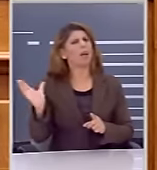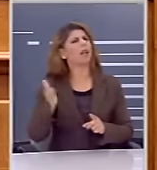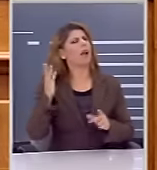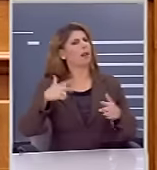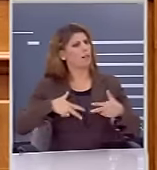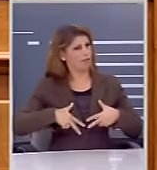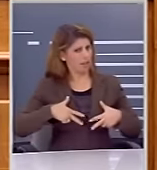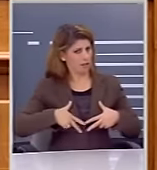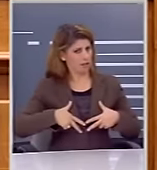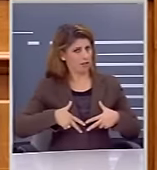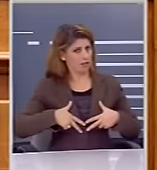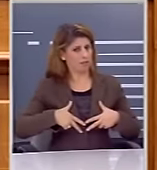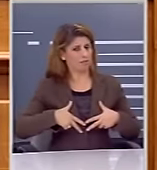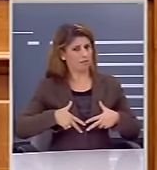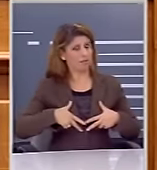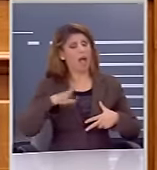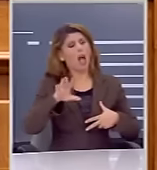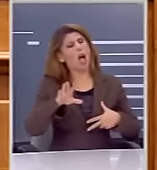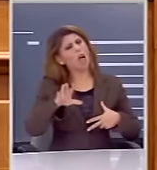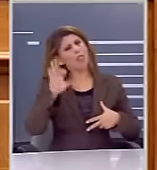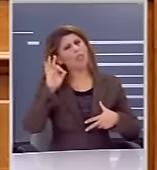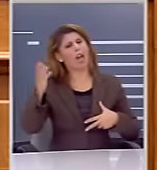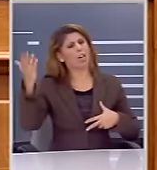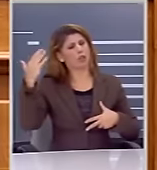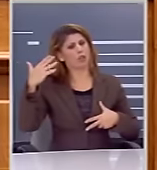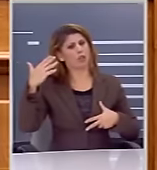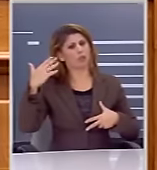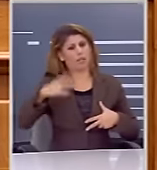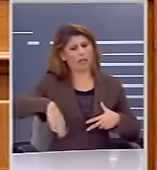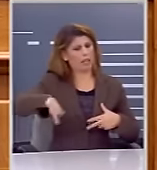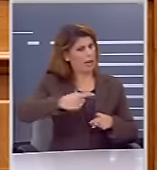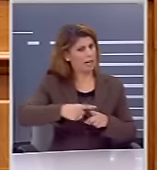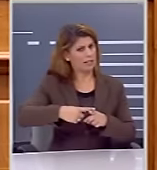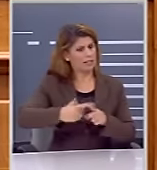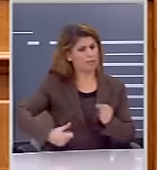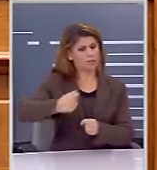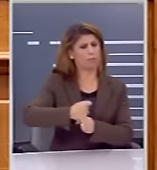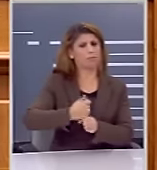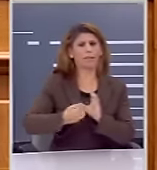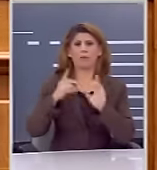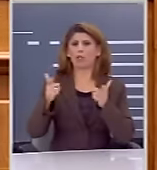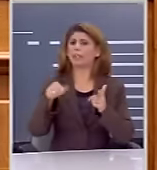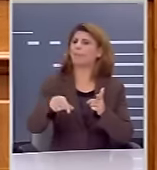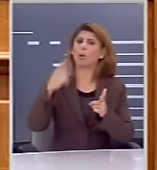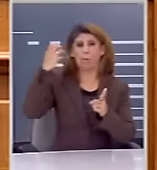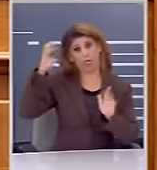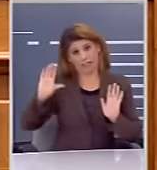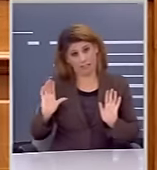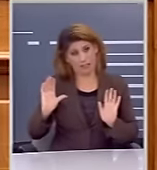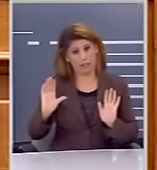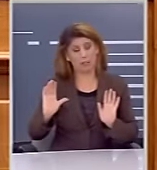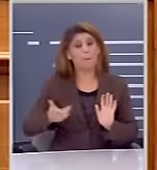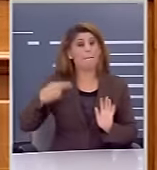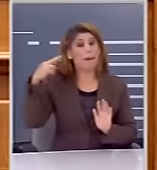κυβέρνηση είχε επιλέξει ο ελληνικός λαός να είναι η Νέα Δημοκρατία. Με πρωθυπουργό τον κύριο Κυριάκο